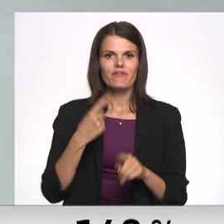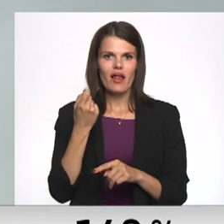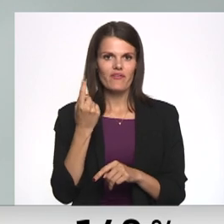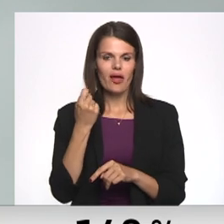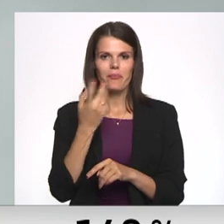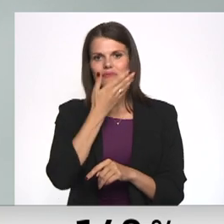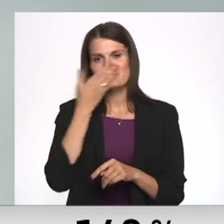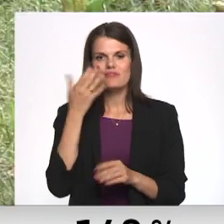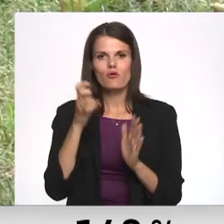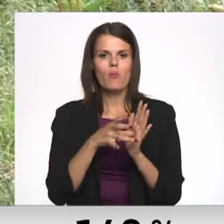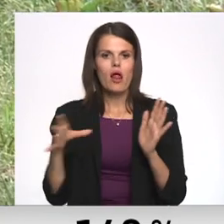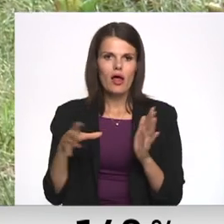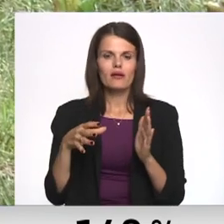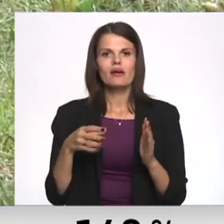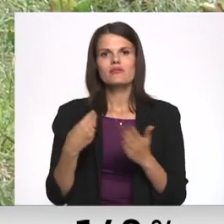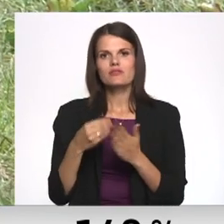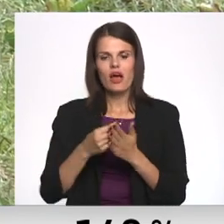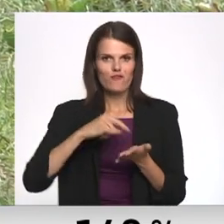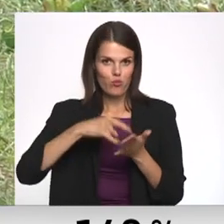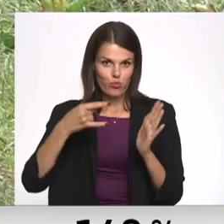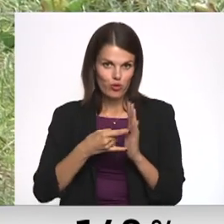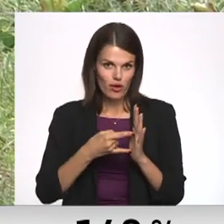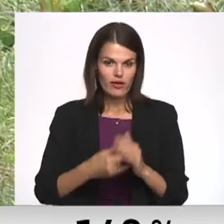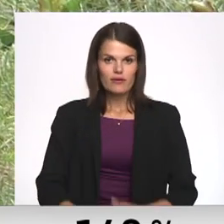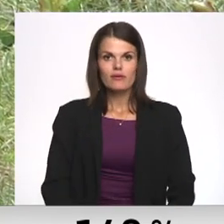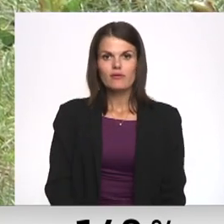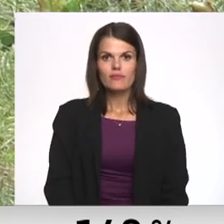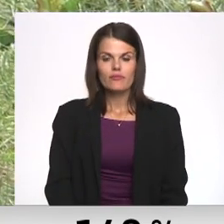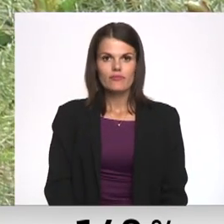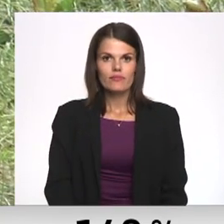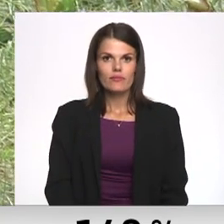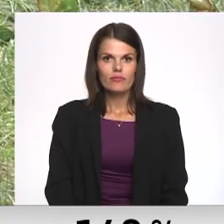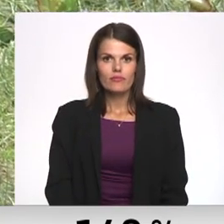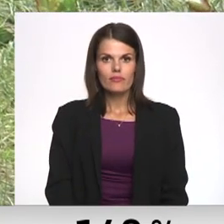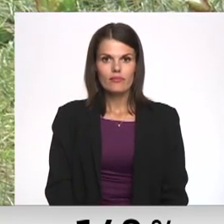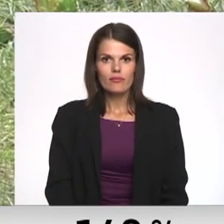11 siltuma enerģijas tarifu projekti. Sandra Leitāne, Andris Pāns, Vidzemes televīzija.